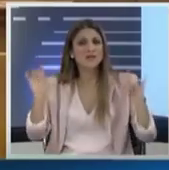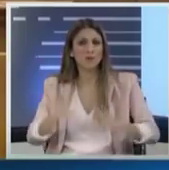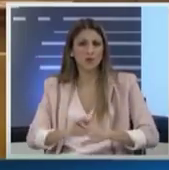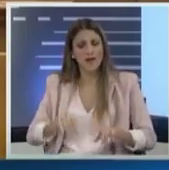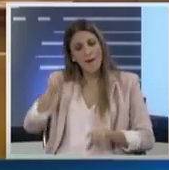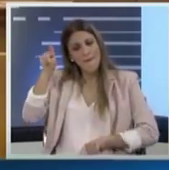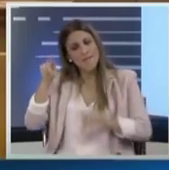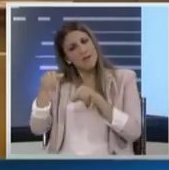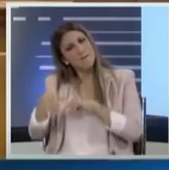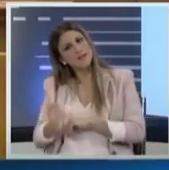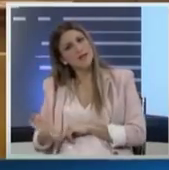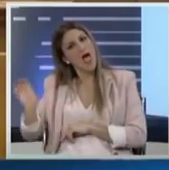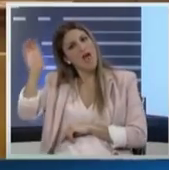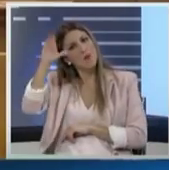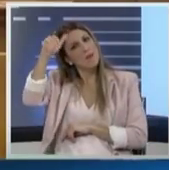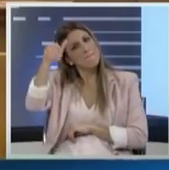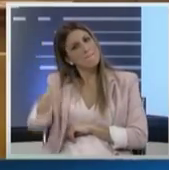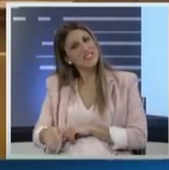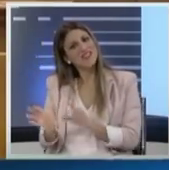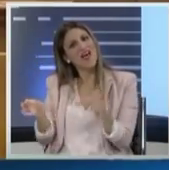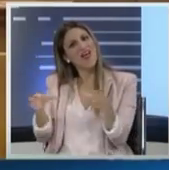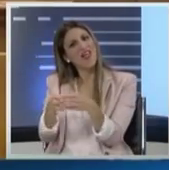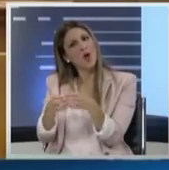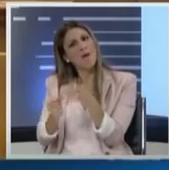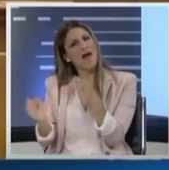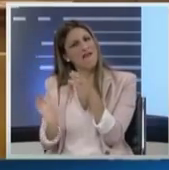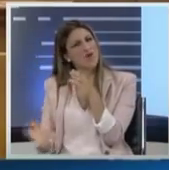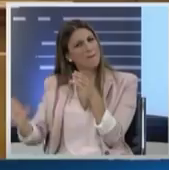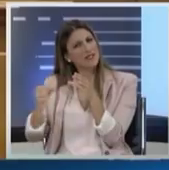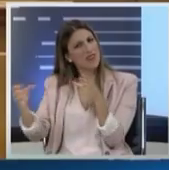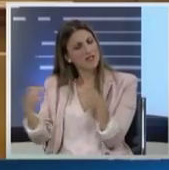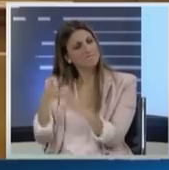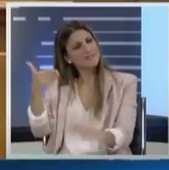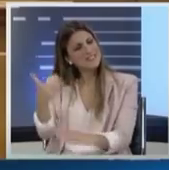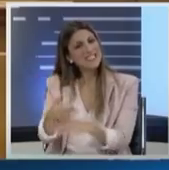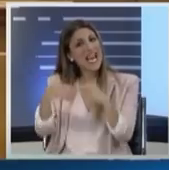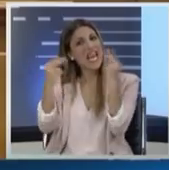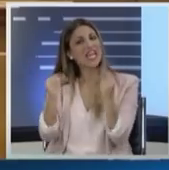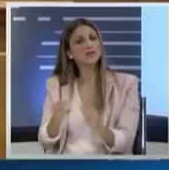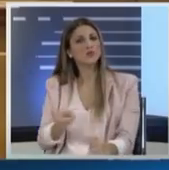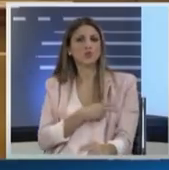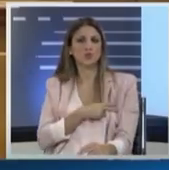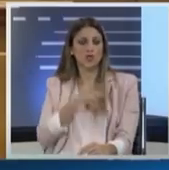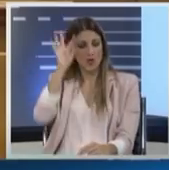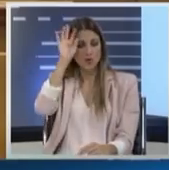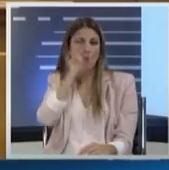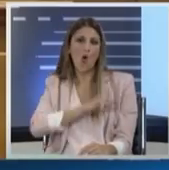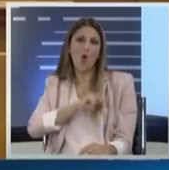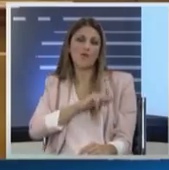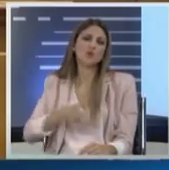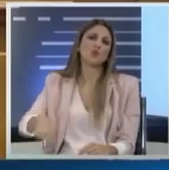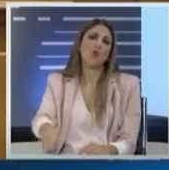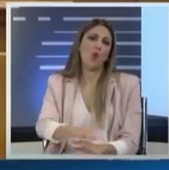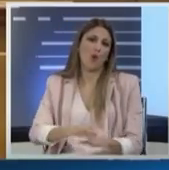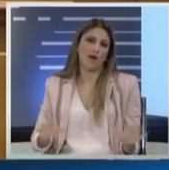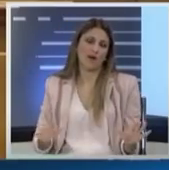μετριοπαθείς φωνές μέσα στο Ευρωπαϊκό Λαϊκό Κόμμα που ζητούν ευρωπαϊκές λύσεις για το μείζον ευρωπαϊκό πρόβλημα